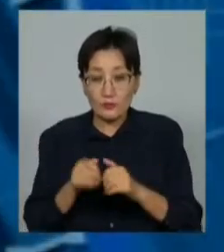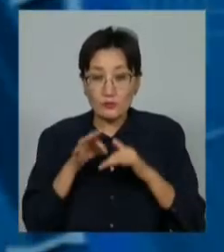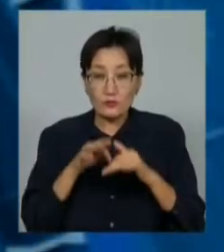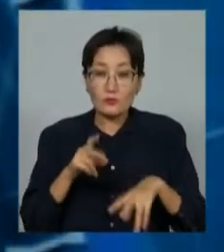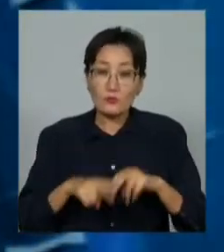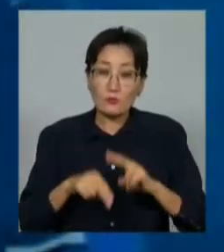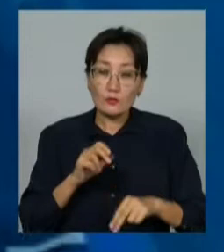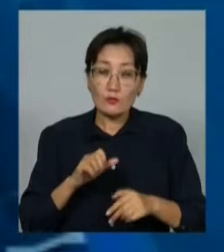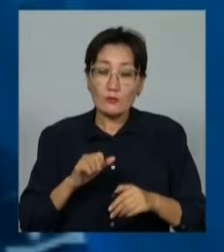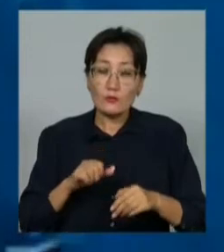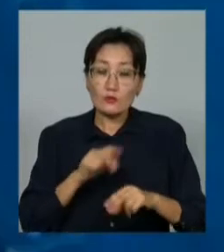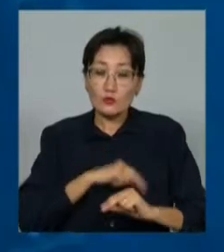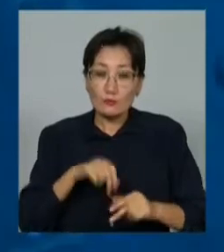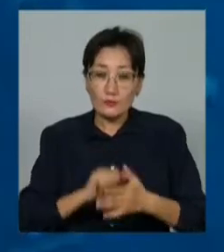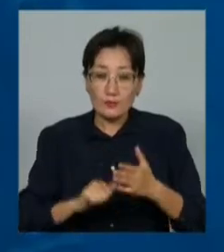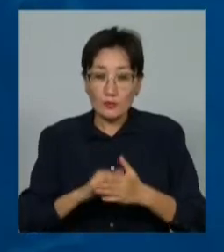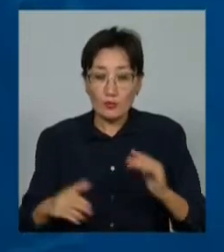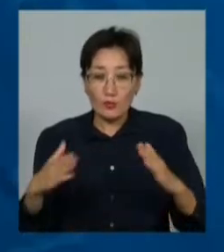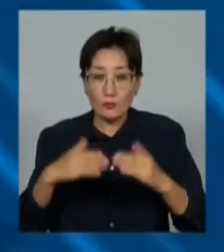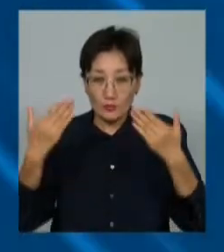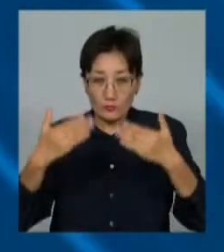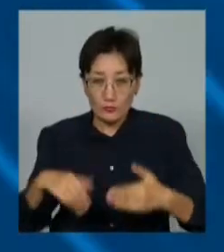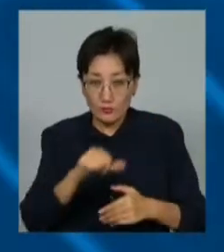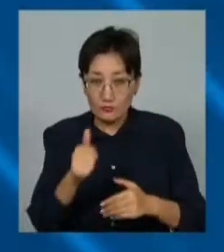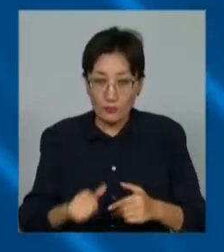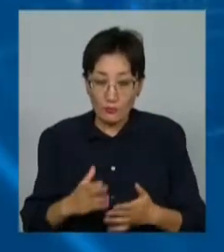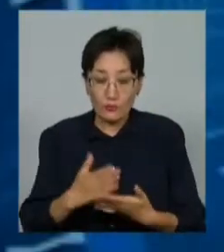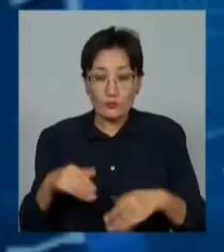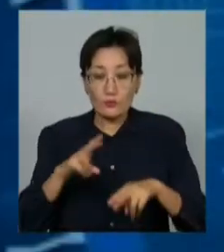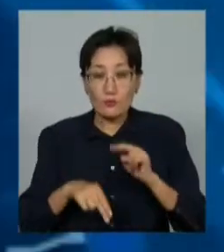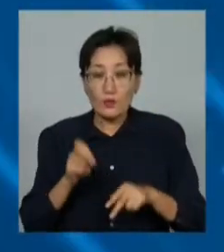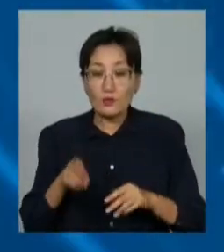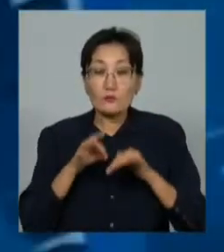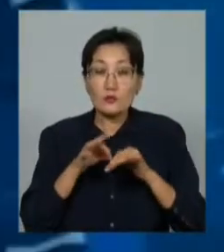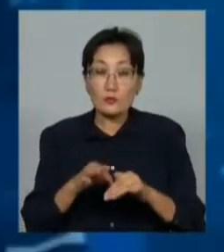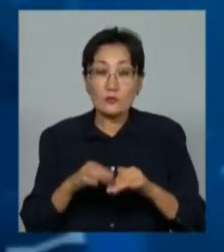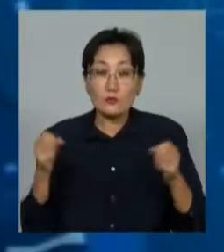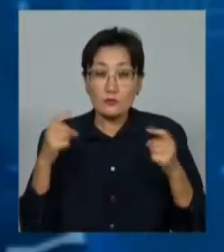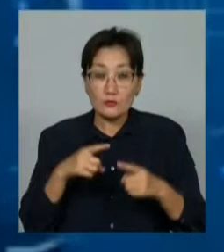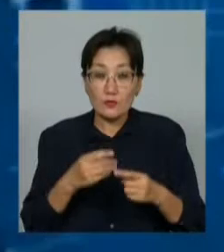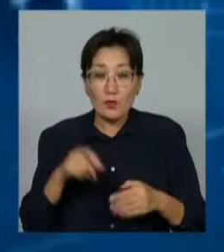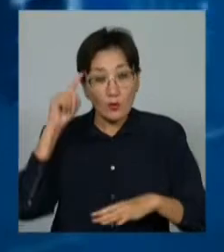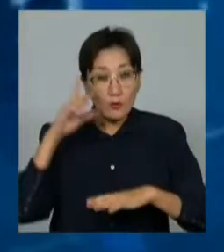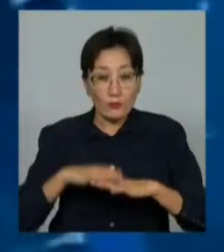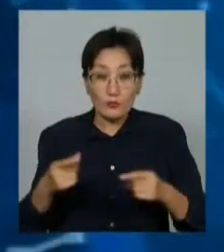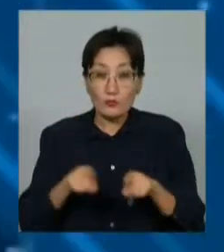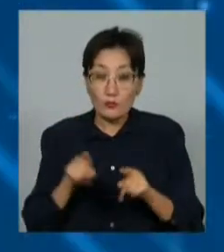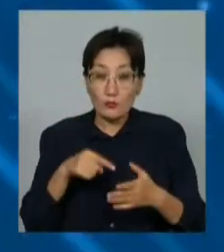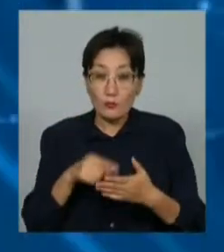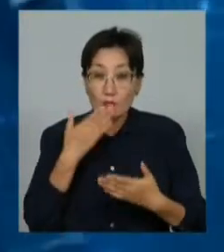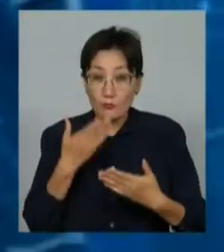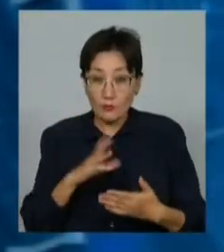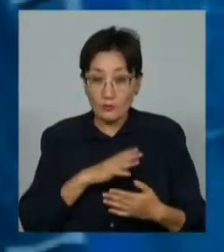жатқан құрылыстың салдарынан үйлерінің қабырғасы жарылып жатыр. Құрылысты кім жүргізіп жатқан білмек болып, әкімдікке де сауал жолдаған,